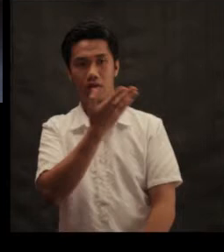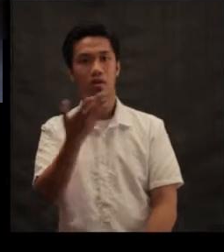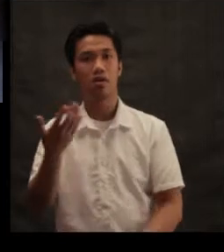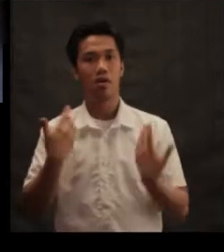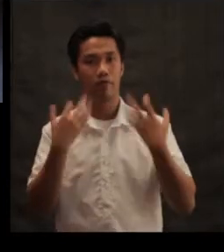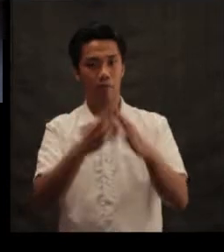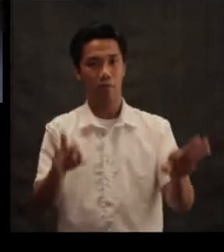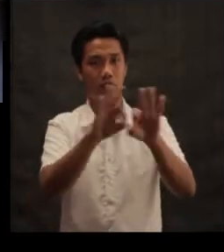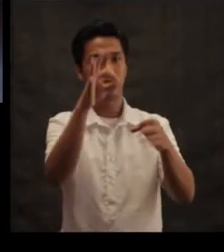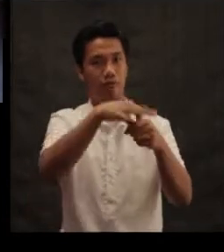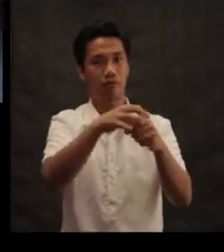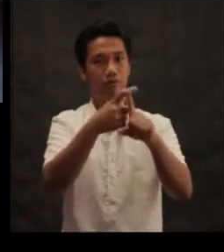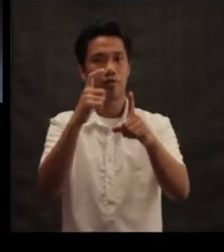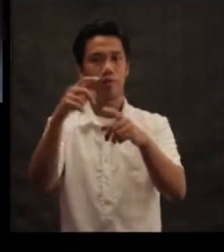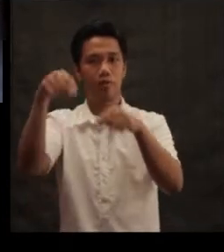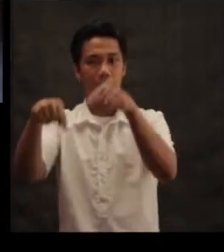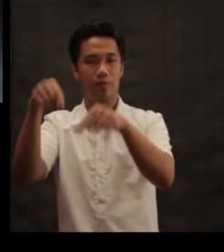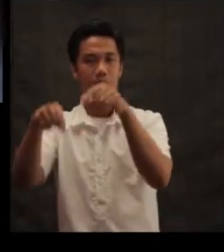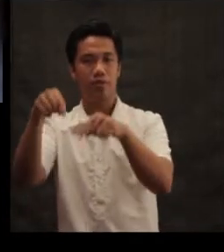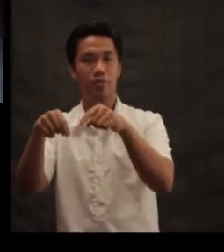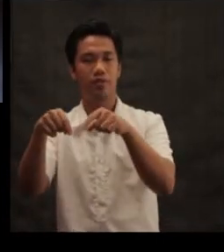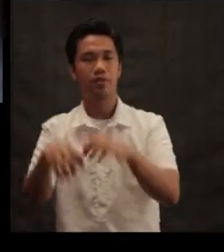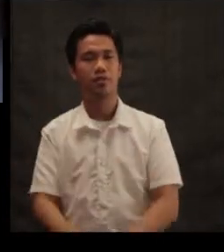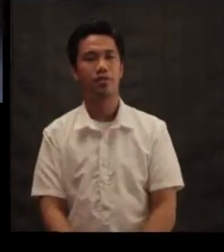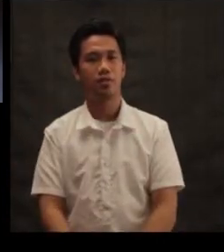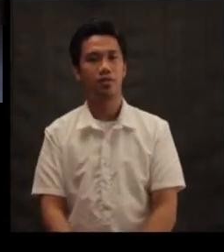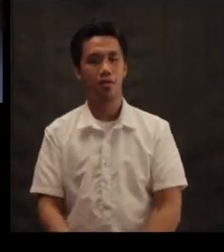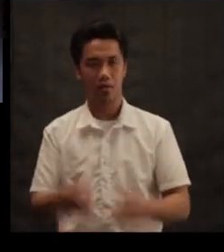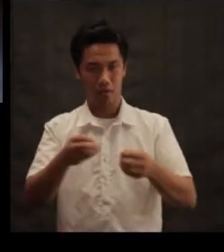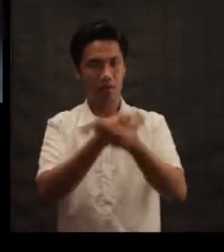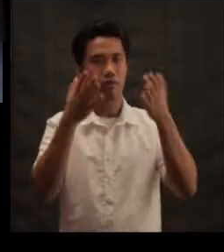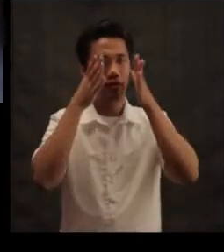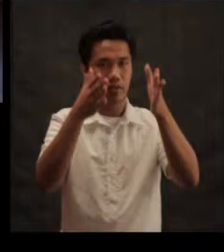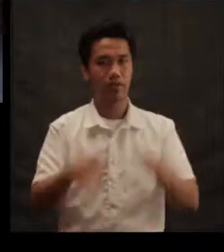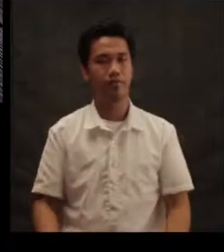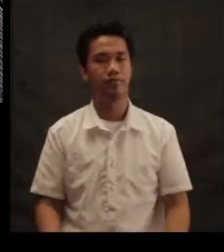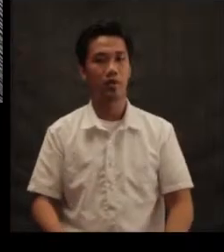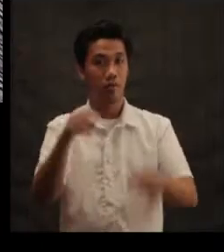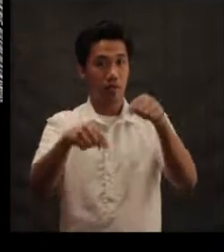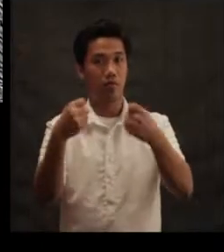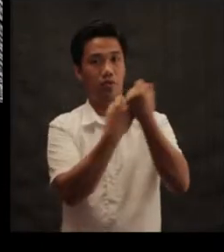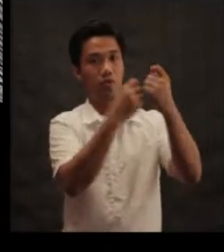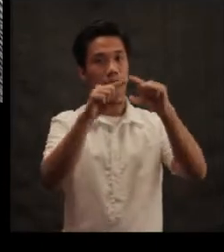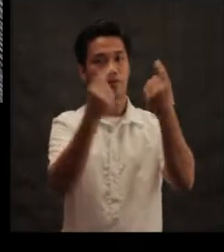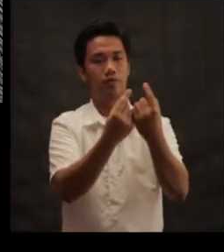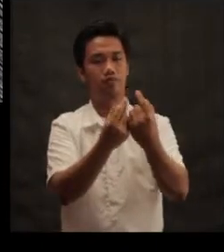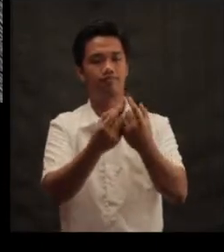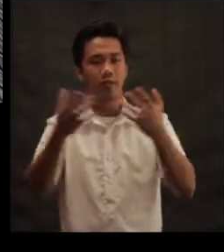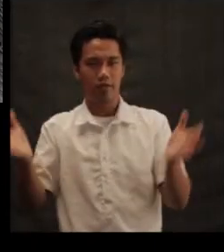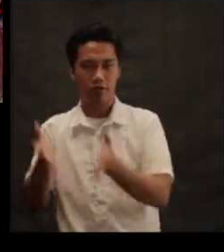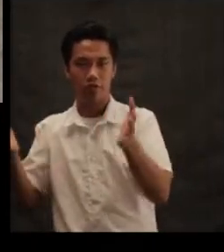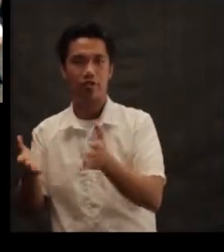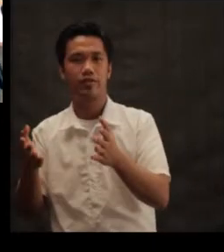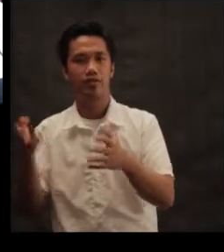makita rin nila na may weight yung votes ng PWD, bigyan rin kayo ng atensyon. Ang mga samahan ng PWD ay